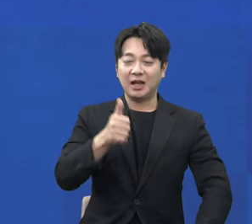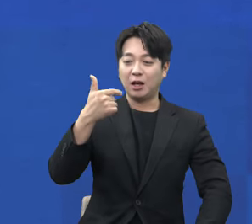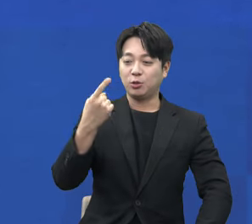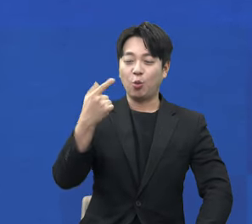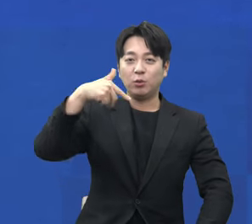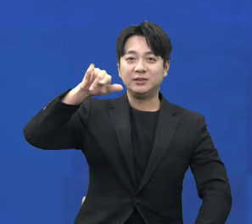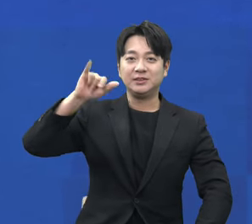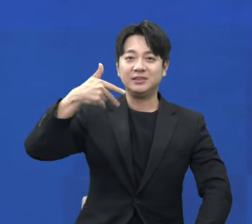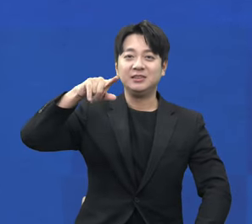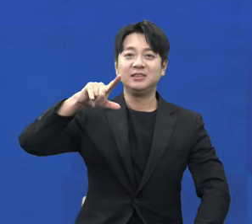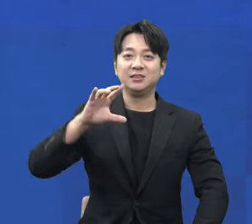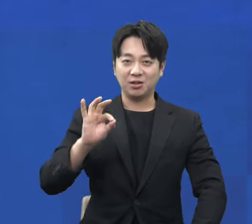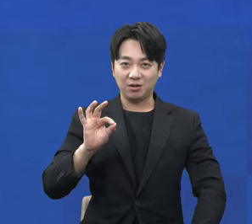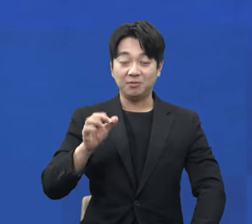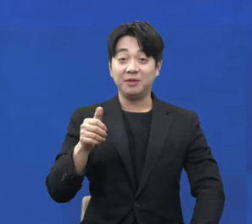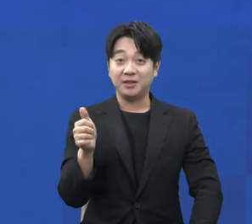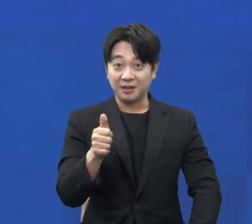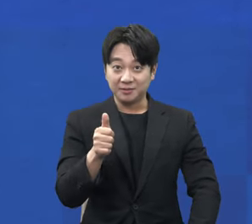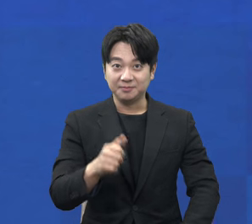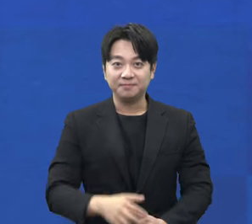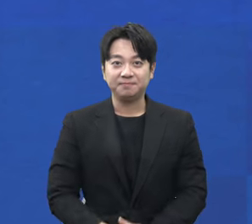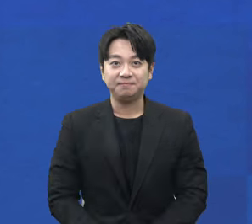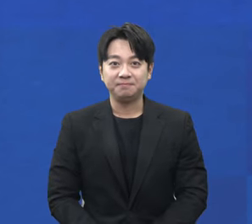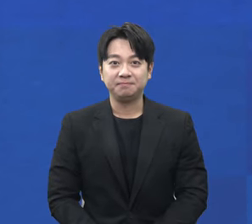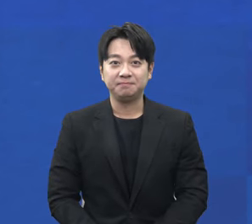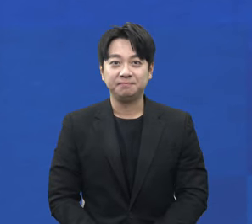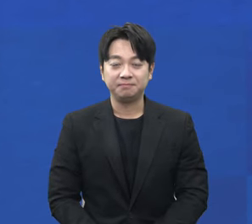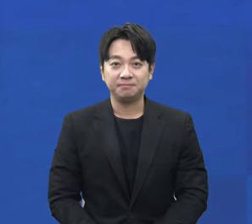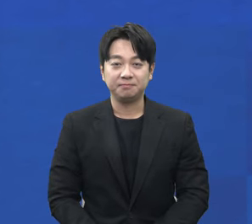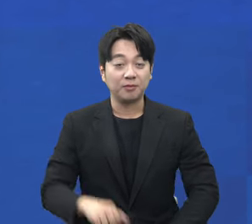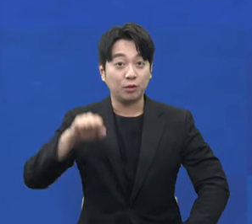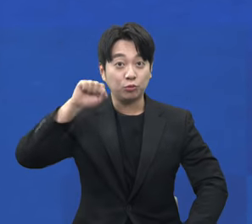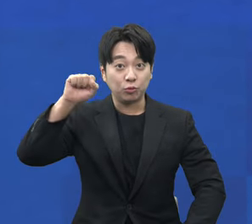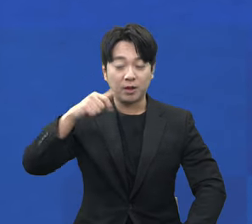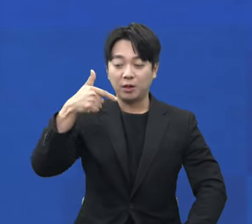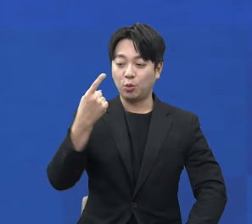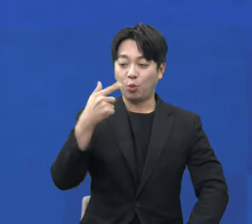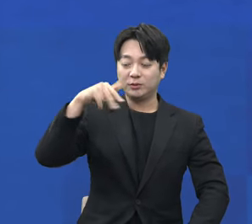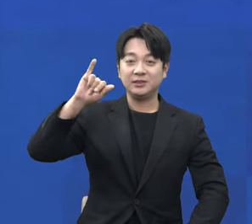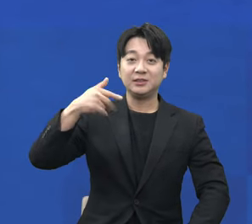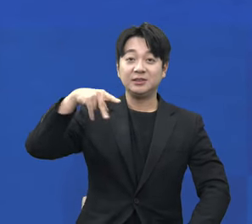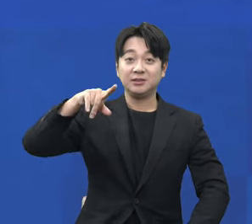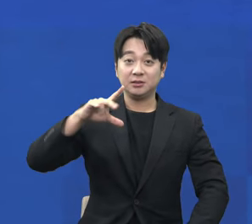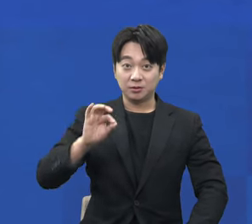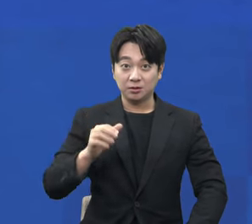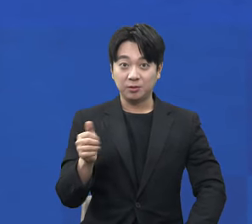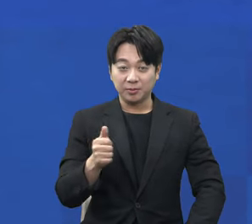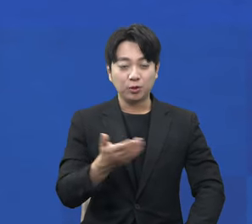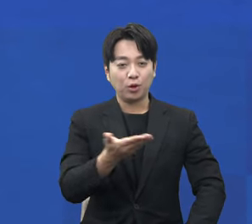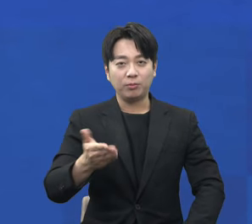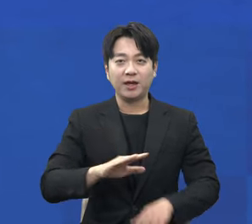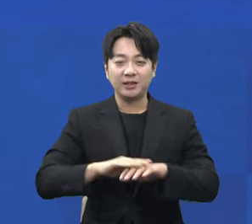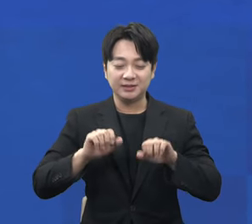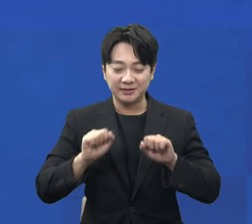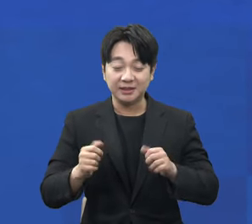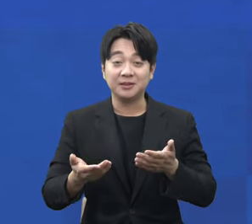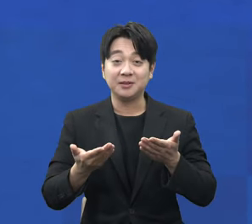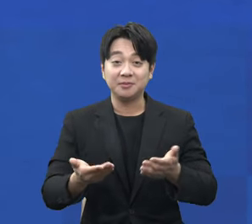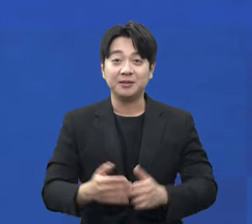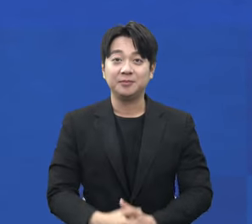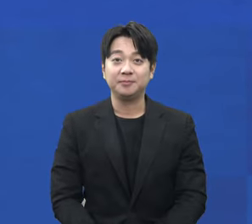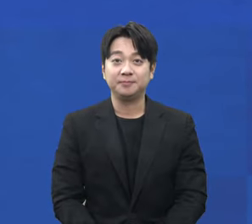여러분, 더불어민주당 전국 청년위원장 기호 2번 노진성 후보입니다. 우리는 대한민국